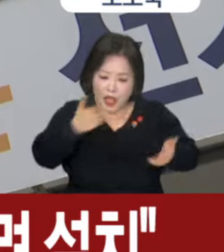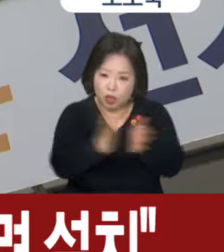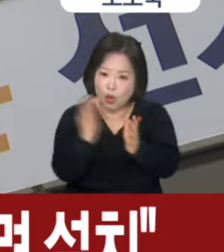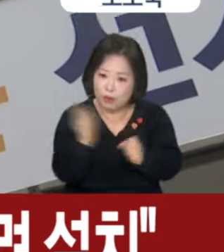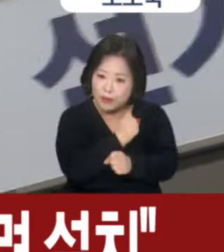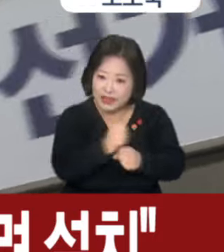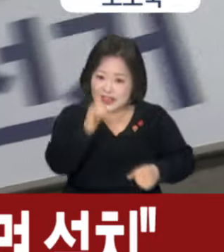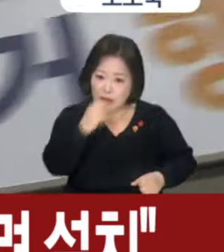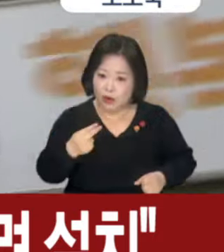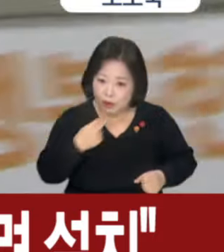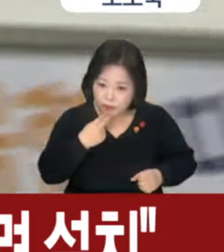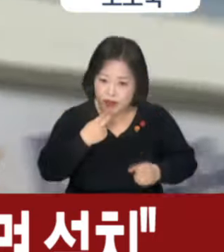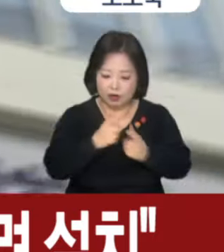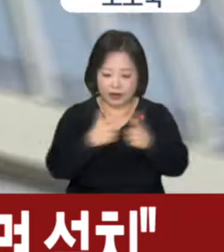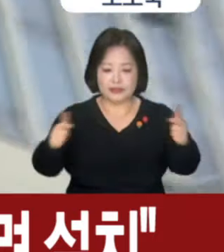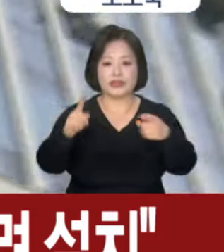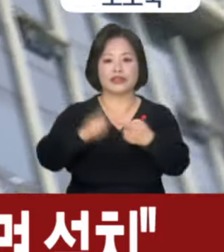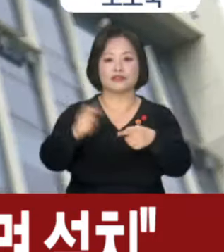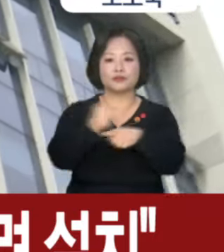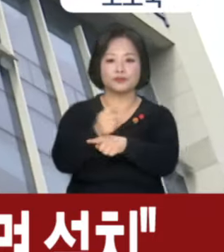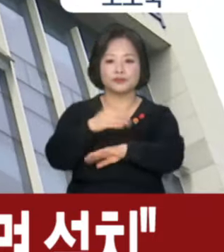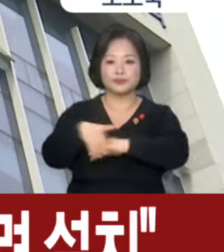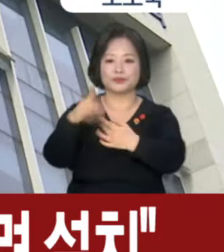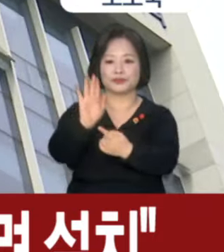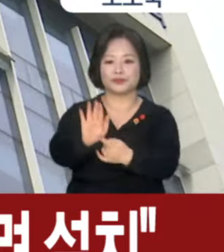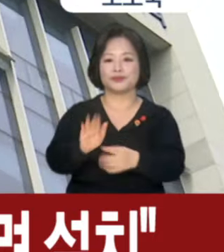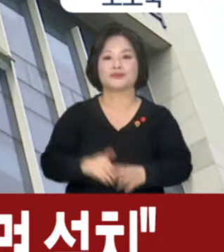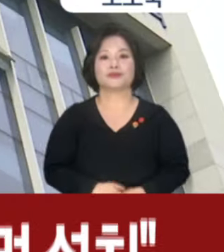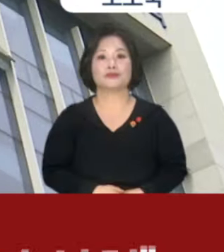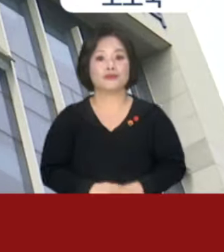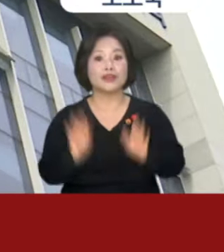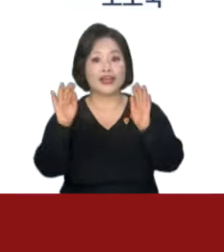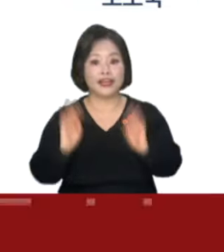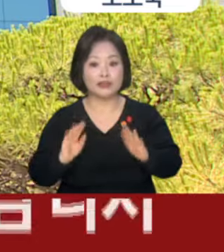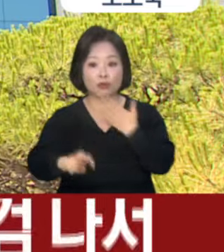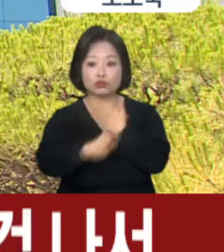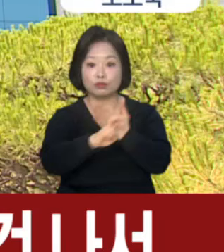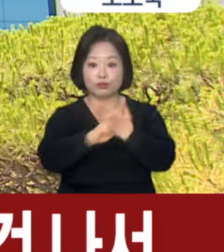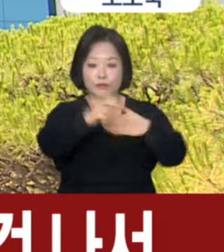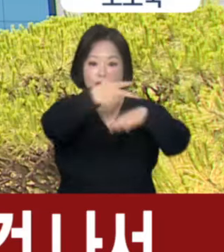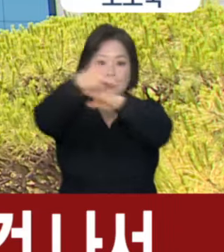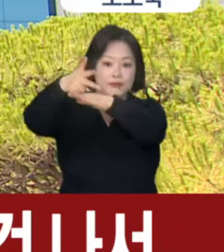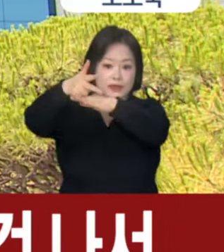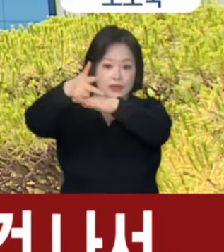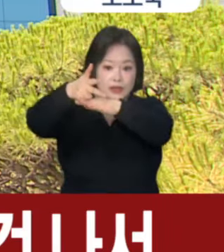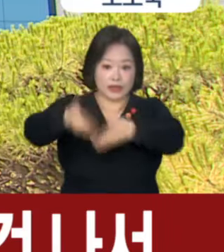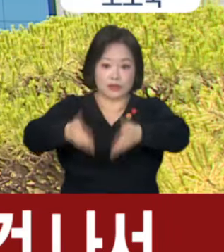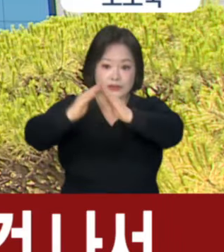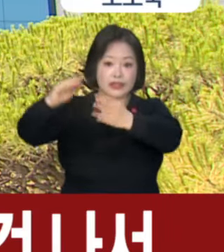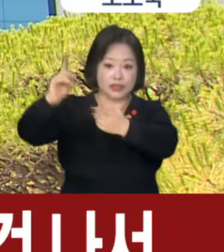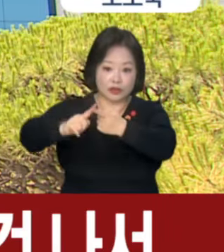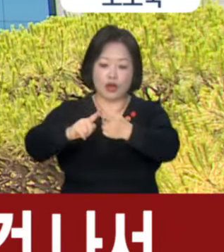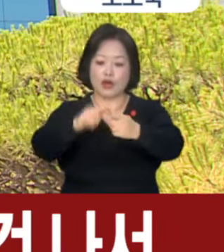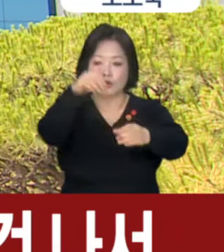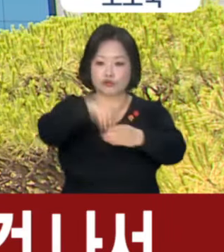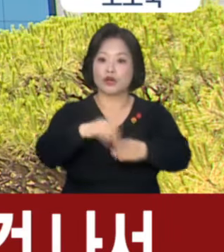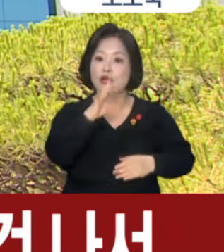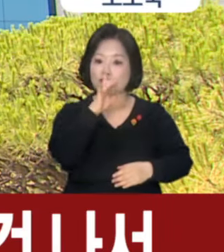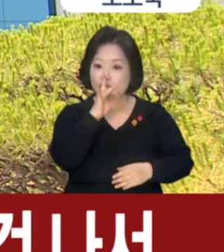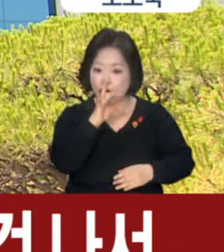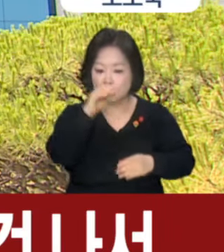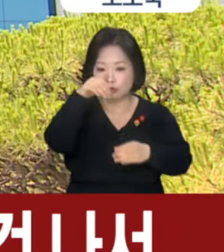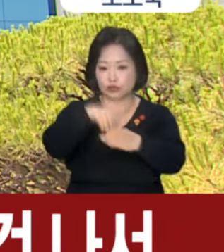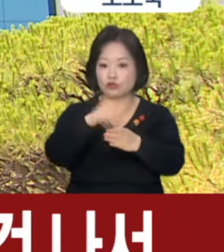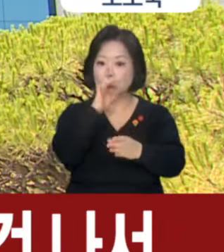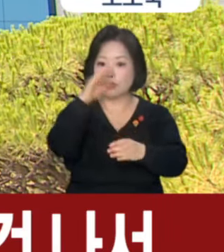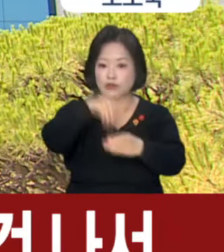여부와 구체적인 범행 동기를 조사할 계획이라고 밝혔습니다. 또 불법 카메라 설치와 관련해 중앙선거관리위원회는